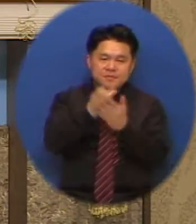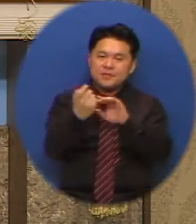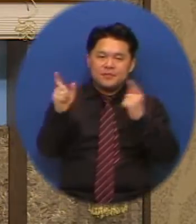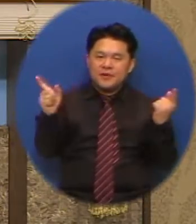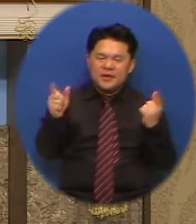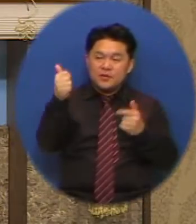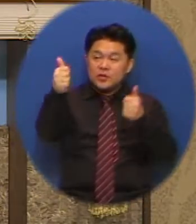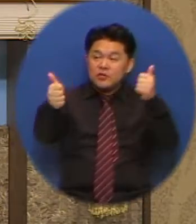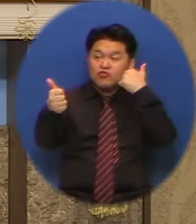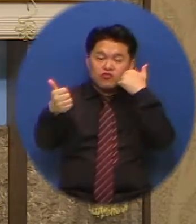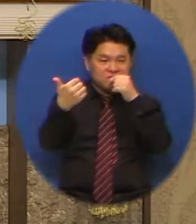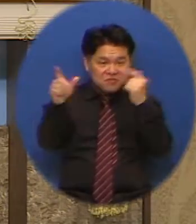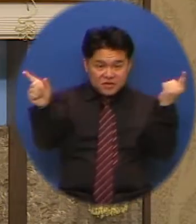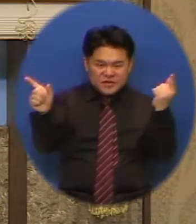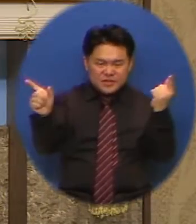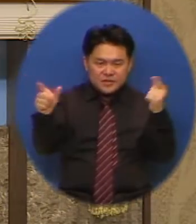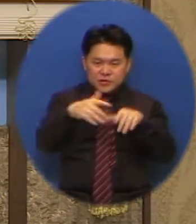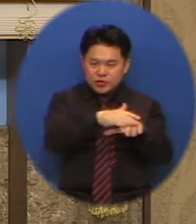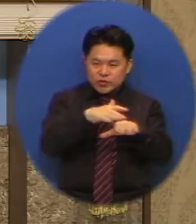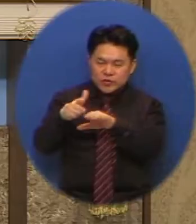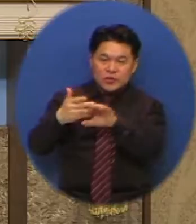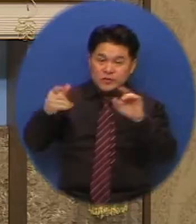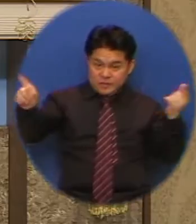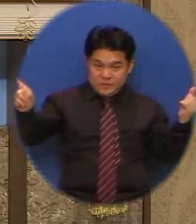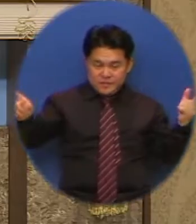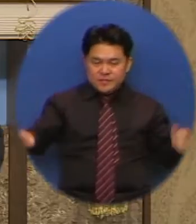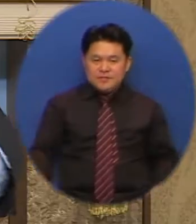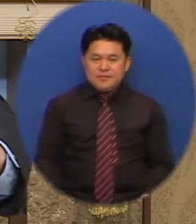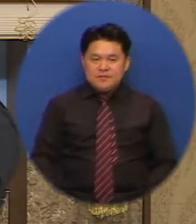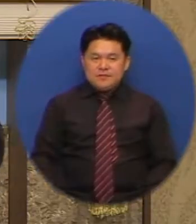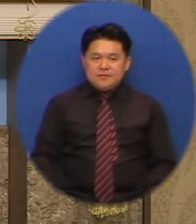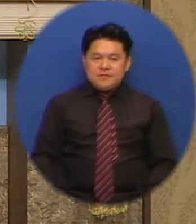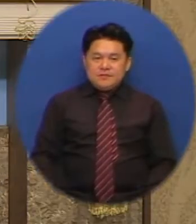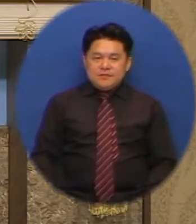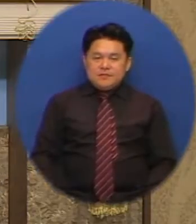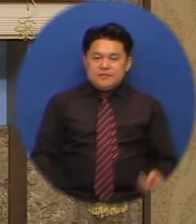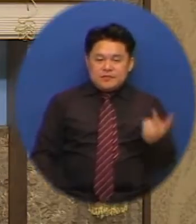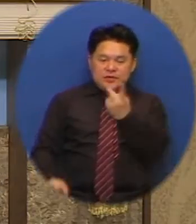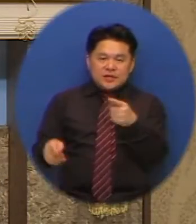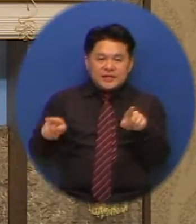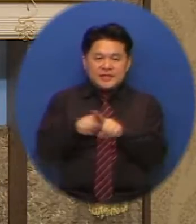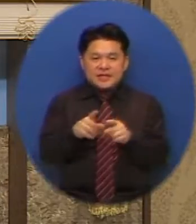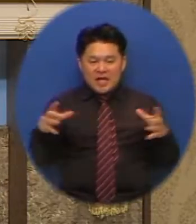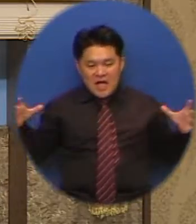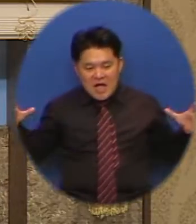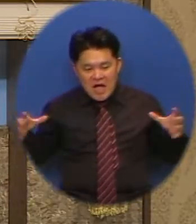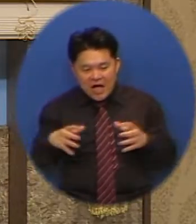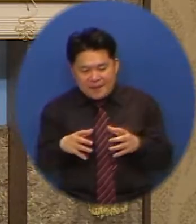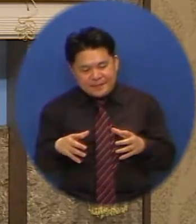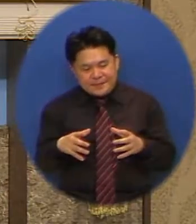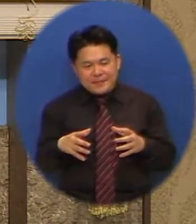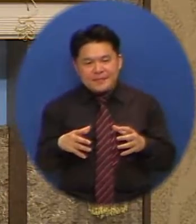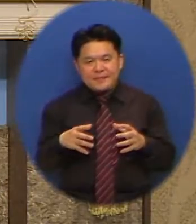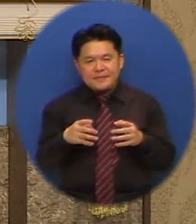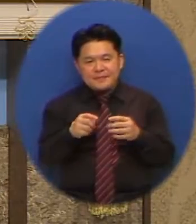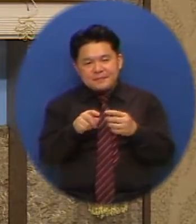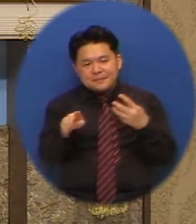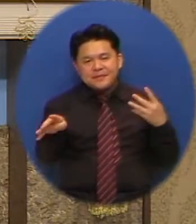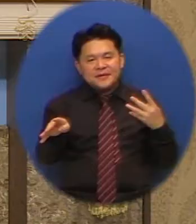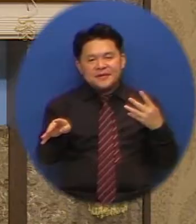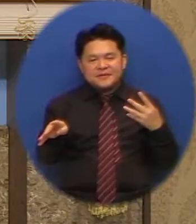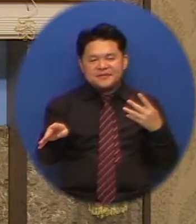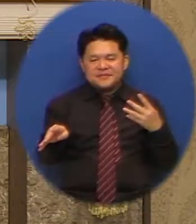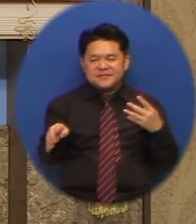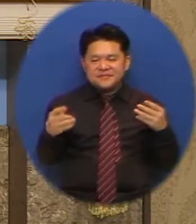다르고 네. 회장도 다르고 조직이 완전히 다릅니다. 그러니까 둘이 같이 이제 협치가 네. 우리는 거의